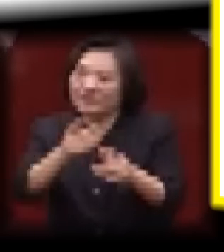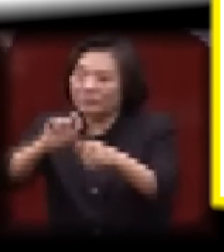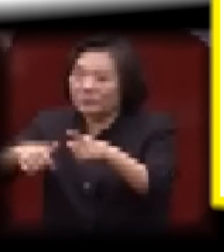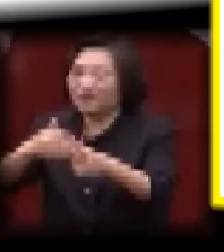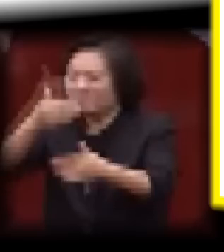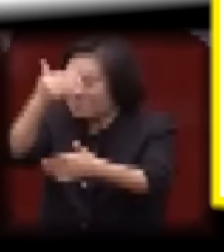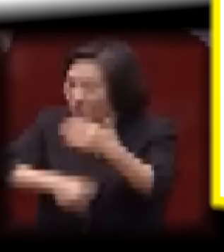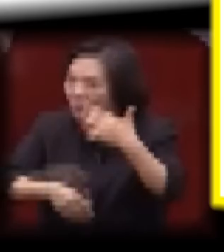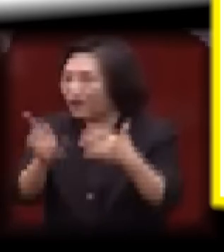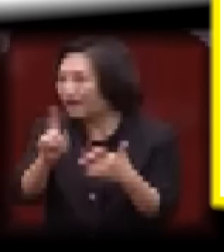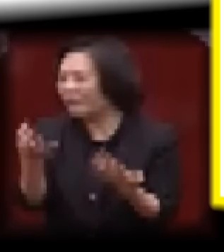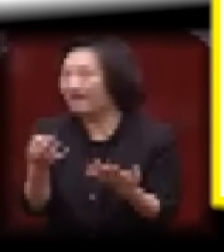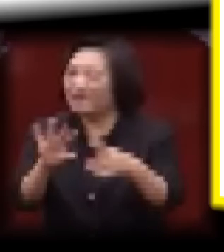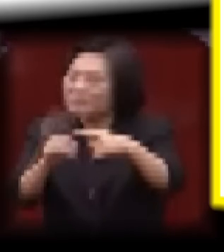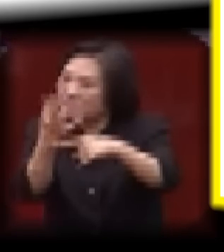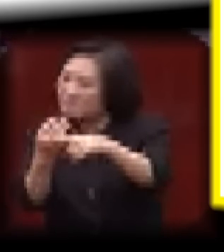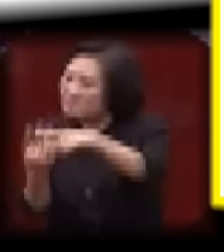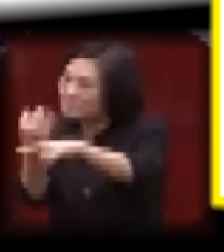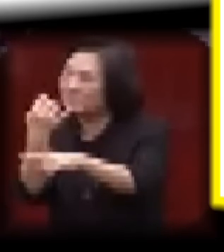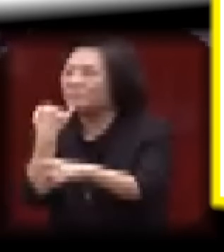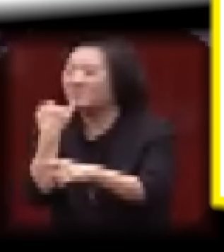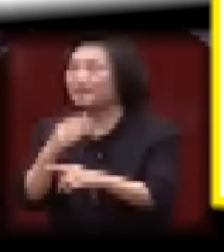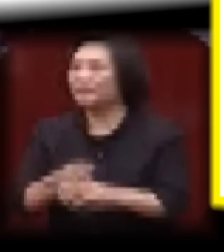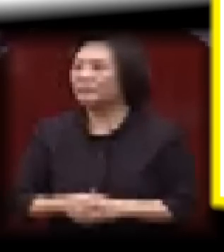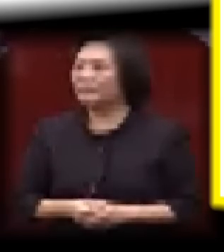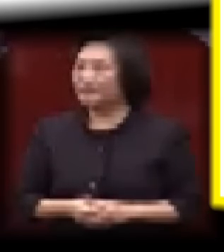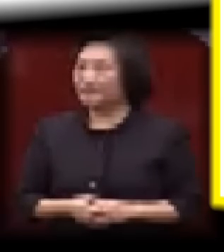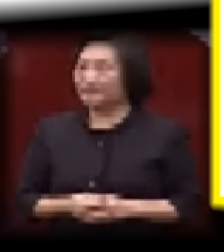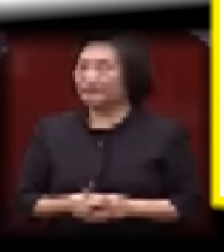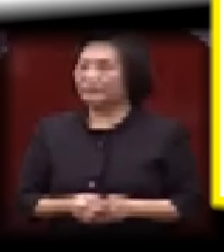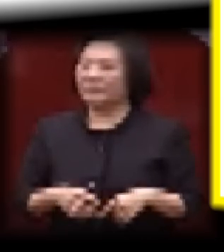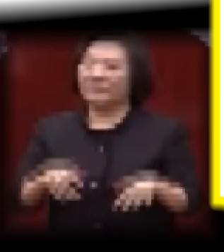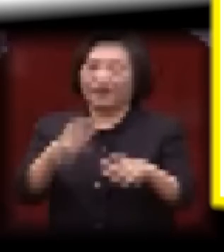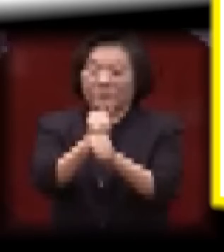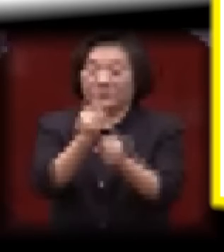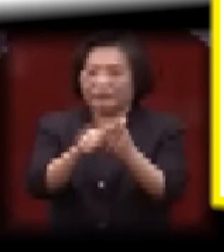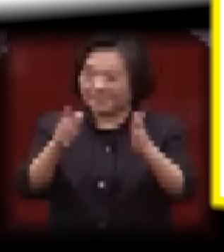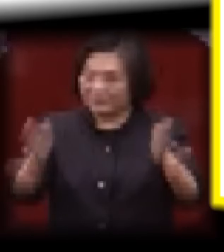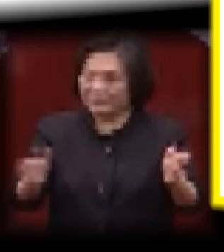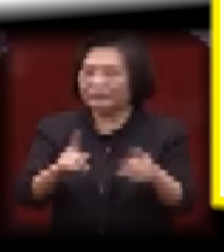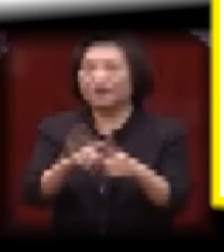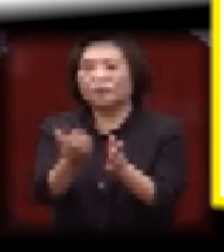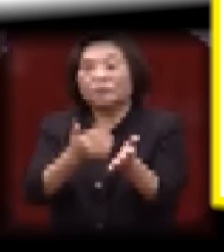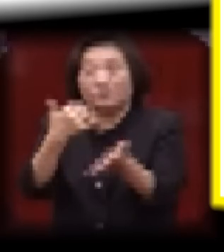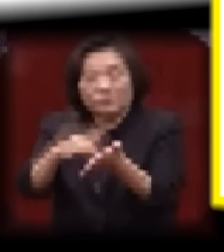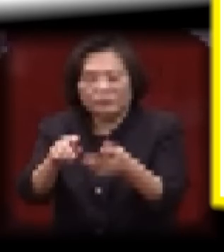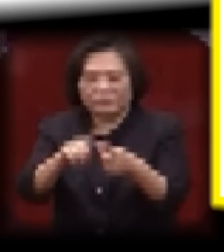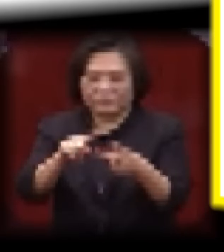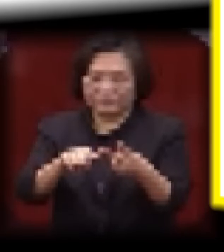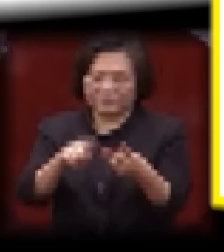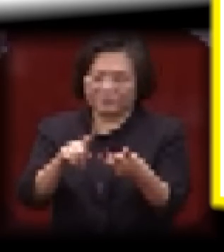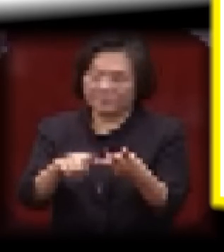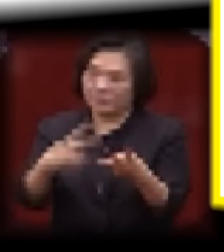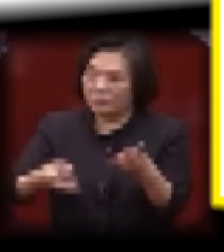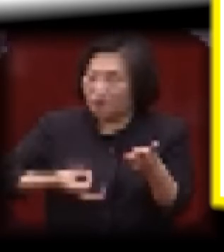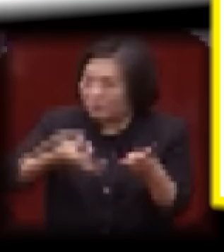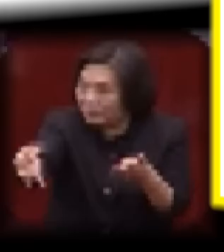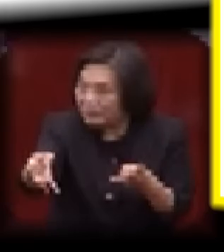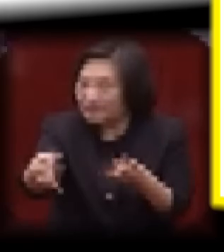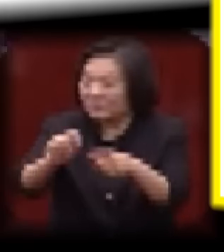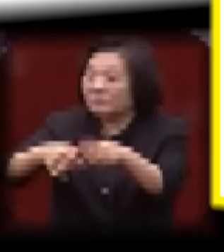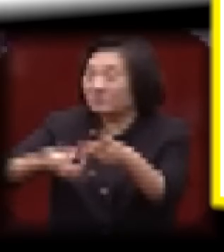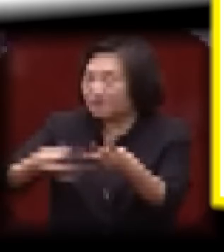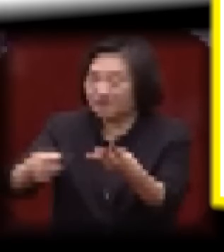机制也会建立的。也就是说，不管在工期的或预算的或者付款机制，我们做一些调整，你